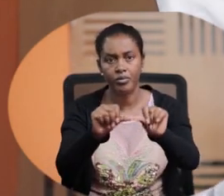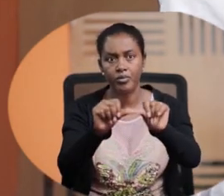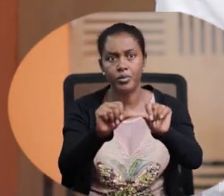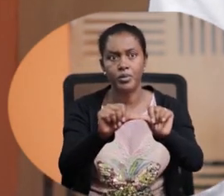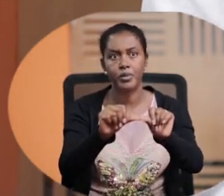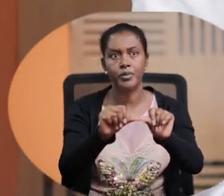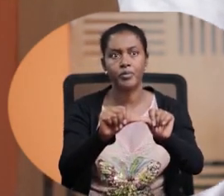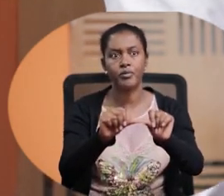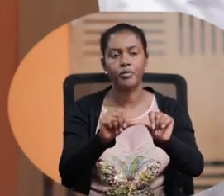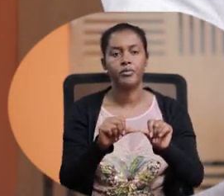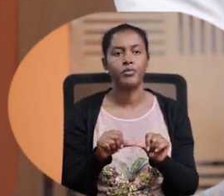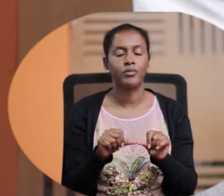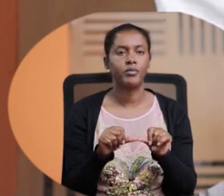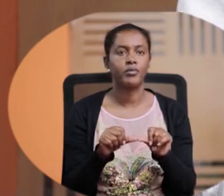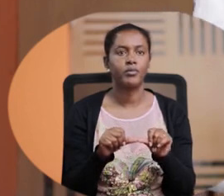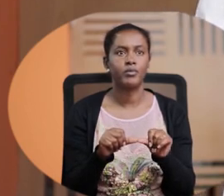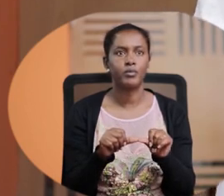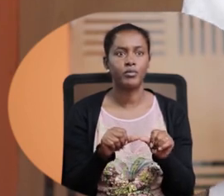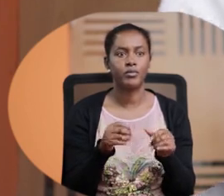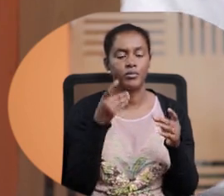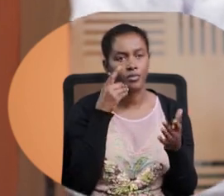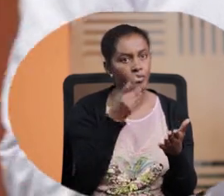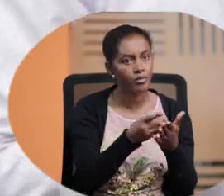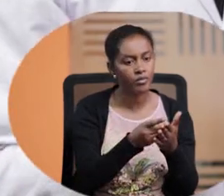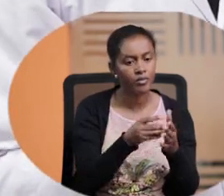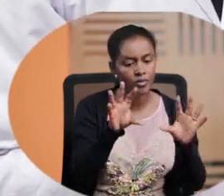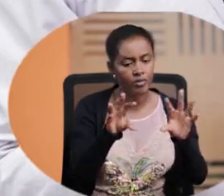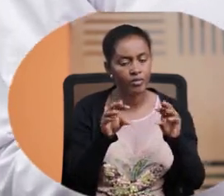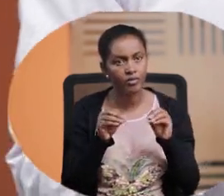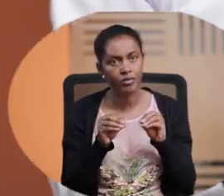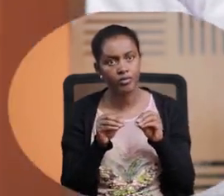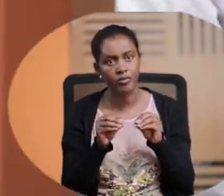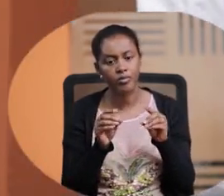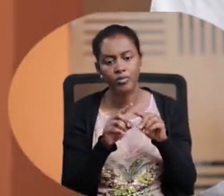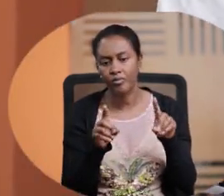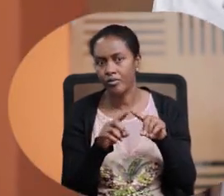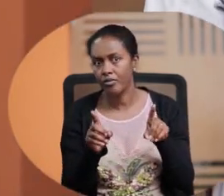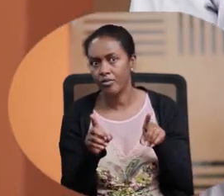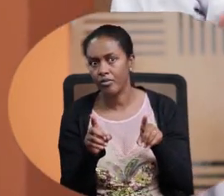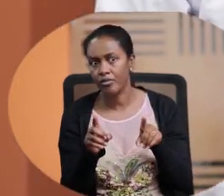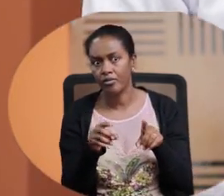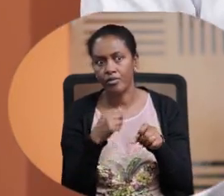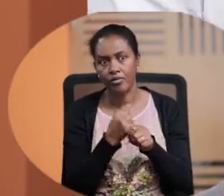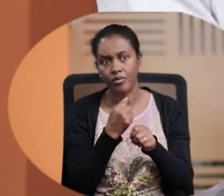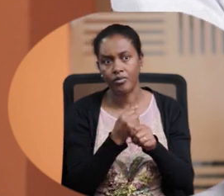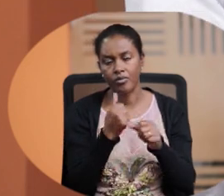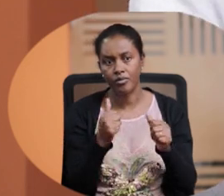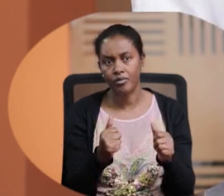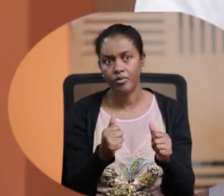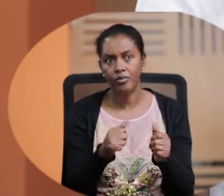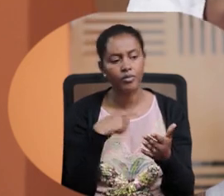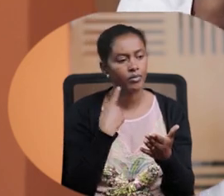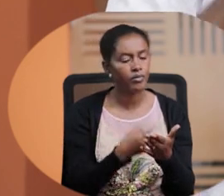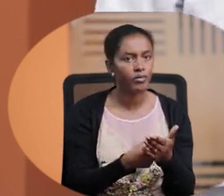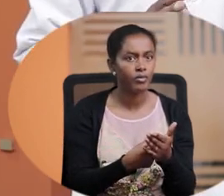deemuun kun bifa kanaatiin daataa kenname funaaname daataa bifa garaa garaatiin funaaname ni lakkoofna jecha. Kanaaf